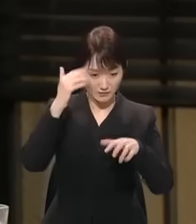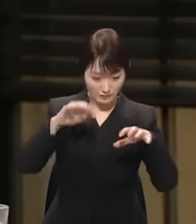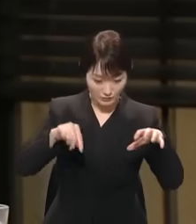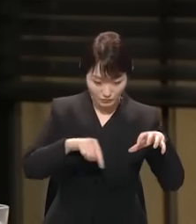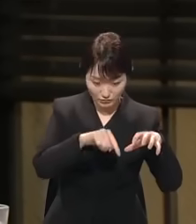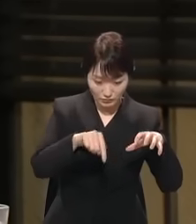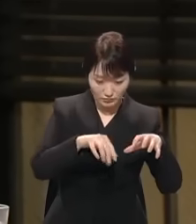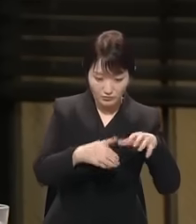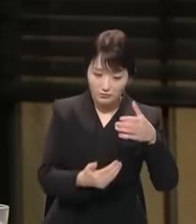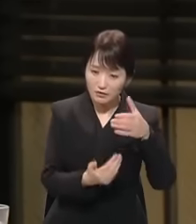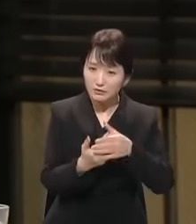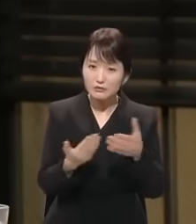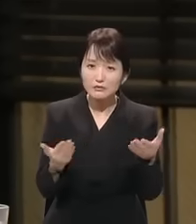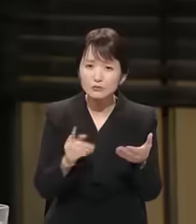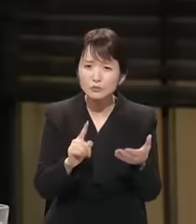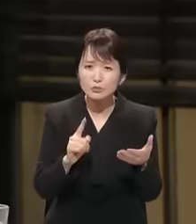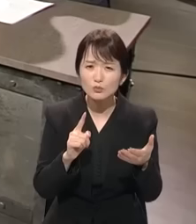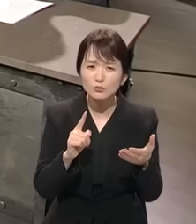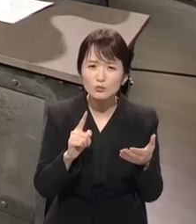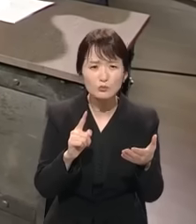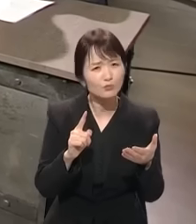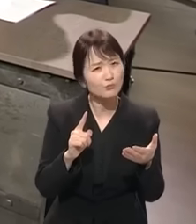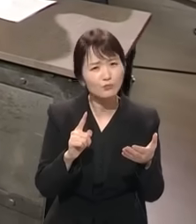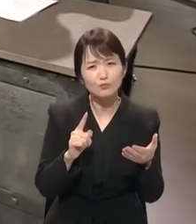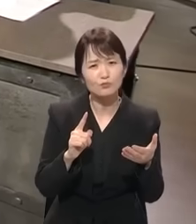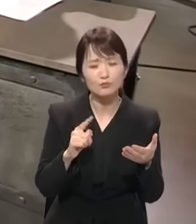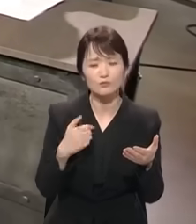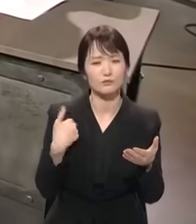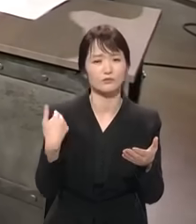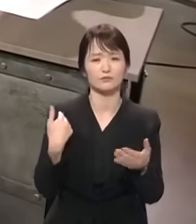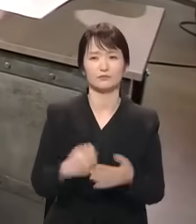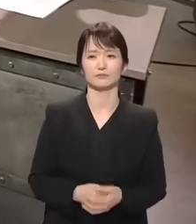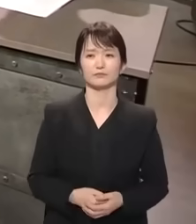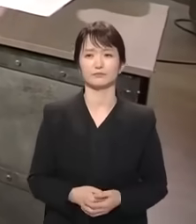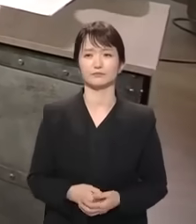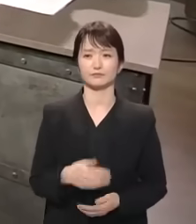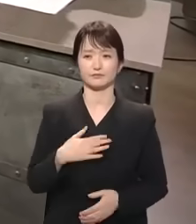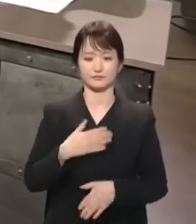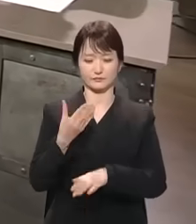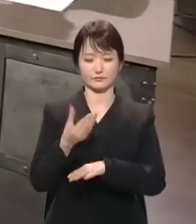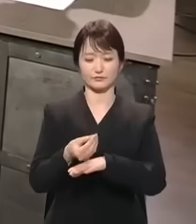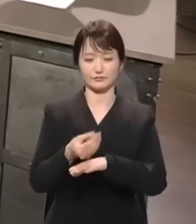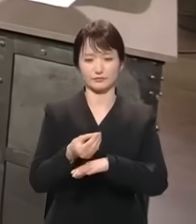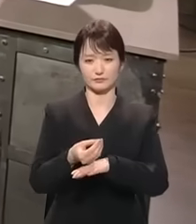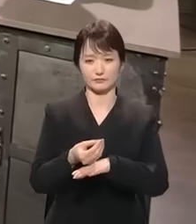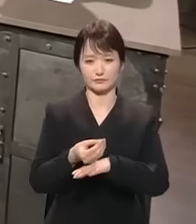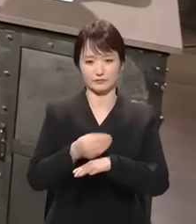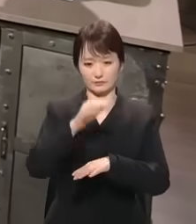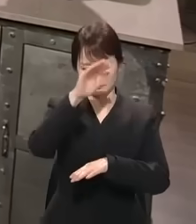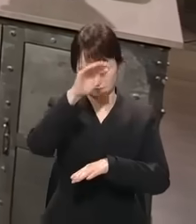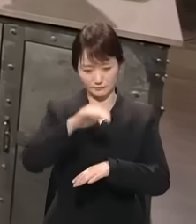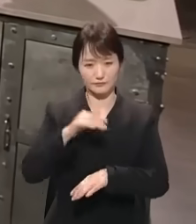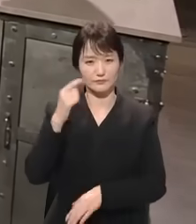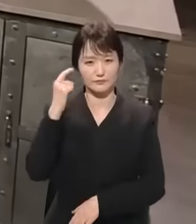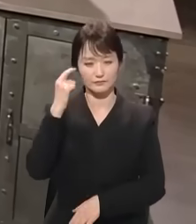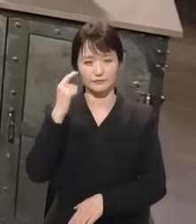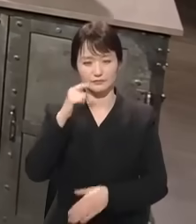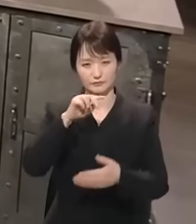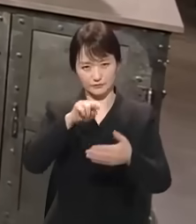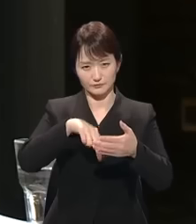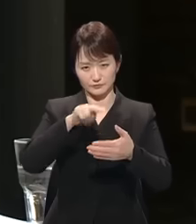일인지 제 귀가 의심스럽습니다 제가 이제 녹취록을 쭉 읽어 봤는데요 아 제가 이제 저 저한테 이제 가장